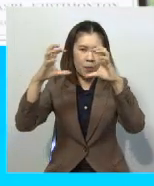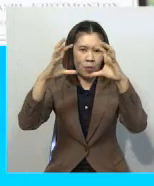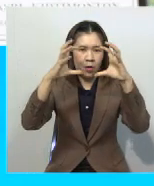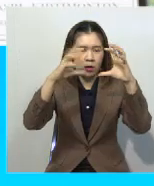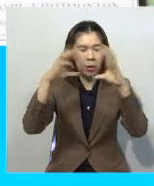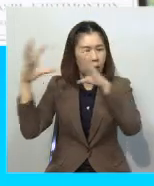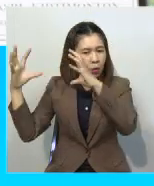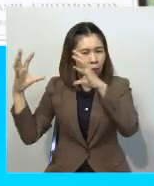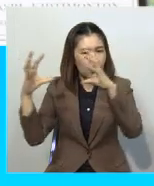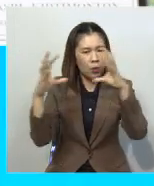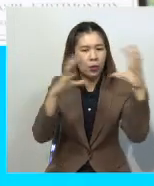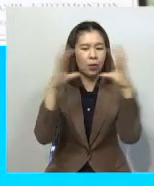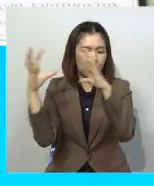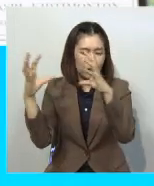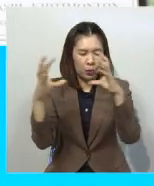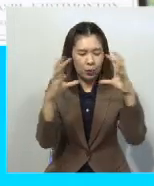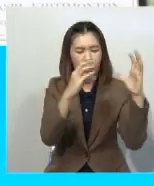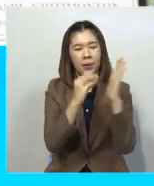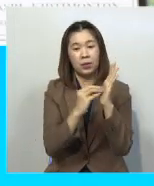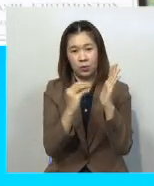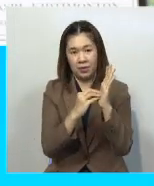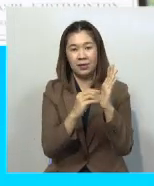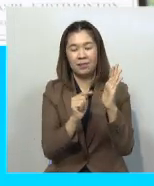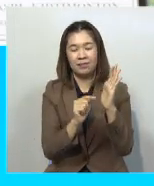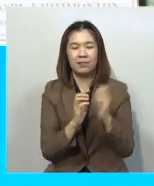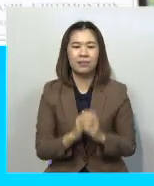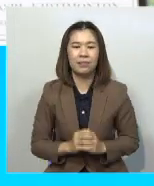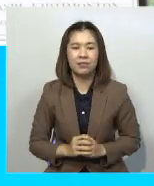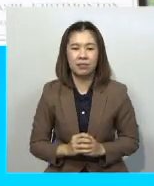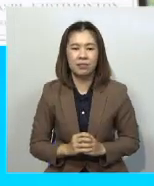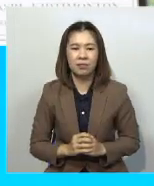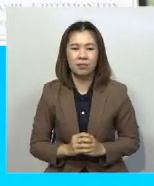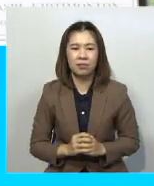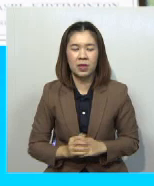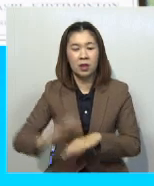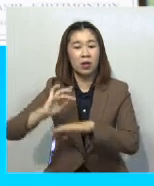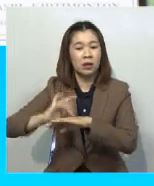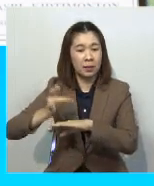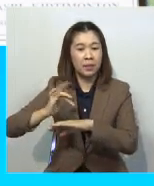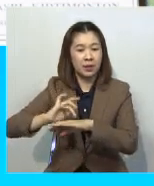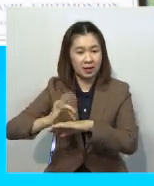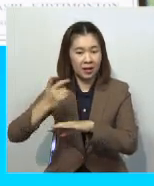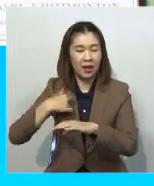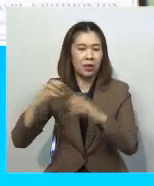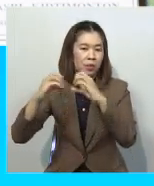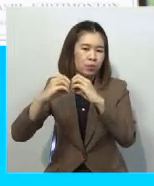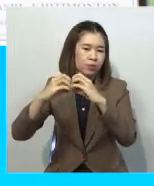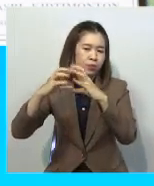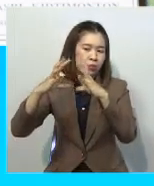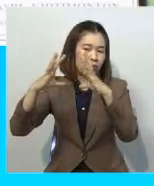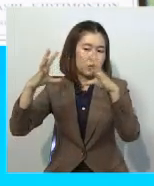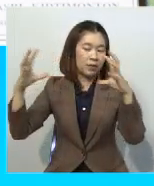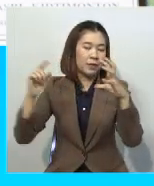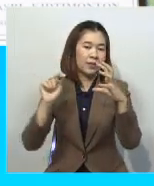เมฆมันไหลเข้าไปในเขตกรุงเทพมหานครนะครับตรงนี้เนี่ยแล้วถ้าเมฆกลไกธรรมชาติแล้วเมฆมันพัฒนาตัวของมันเอง